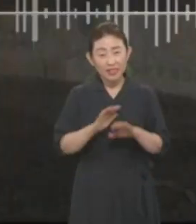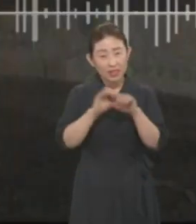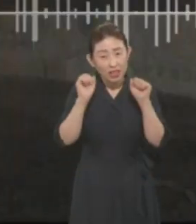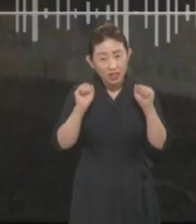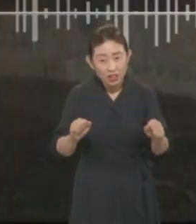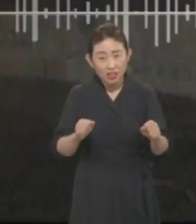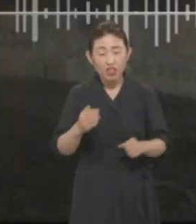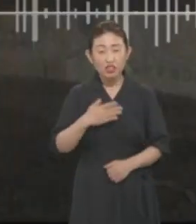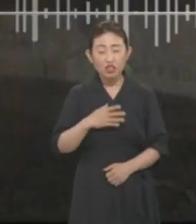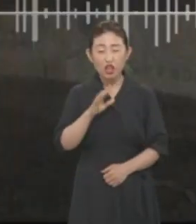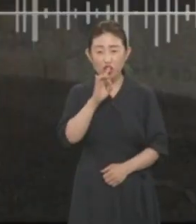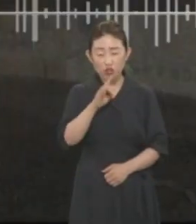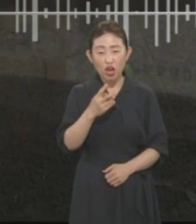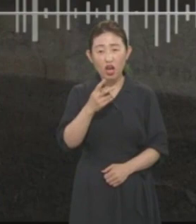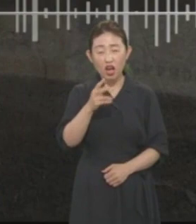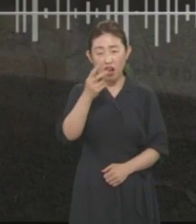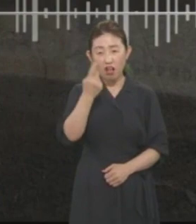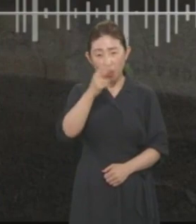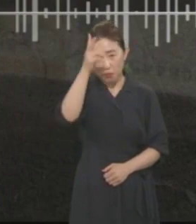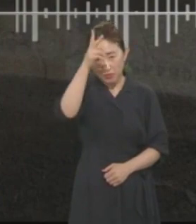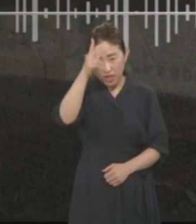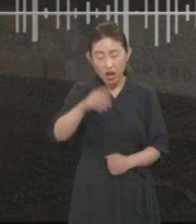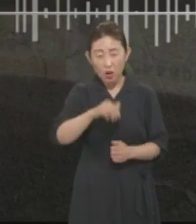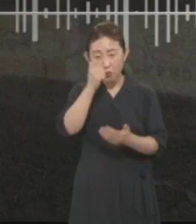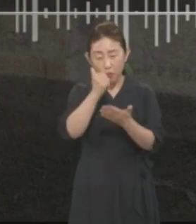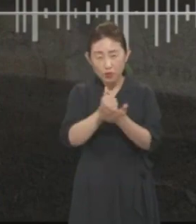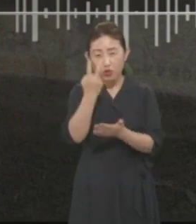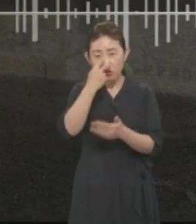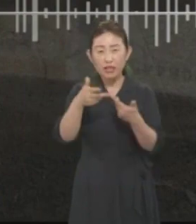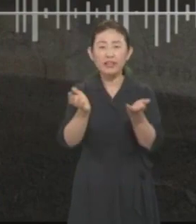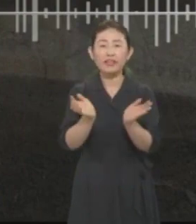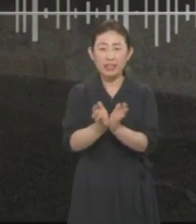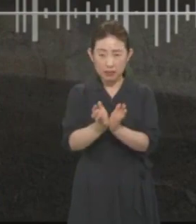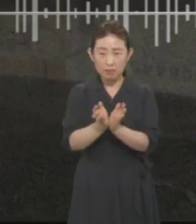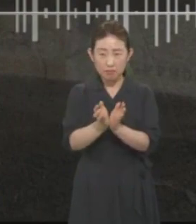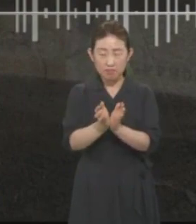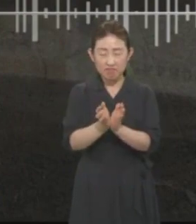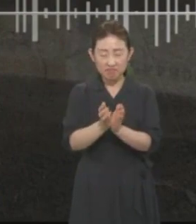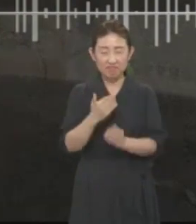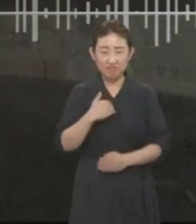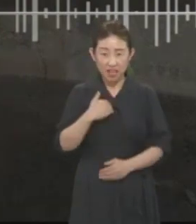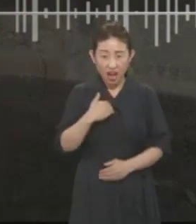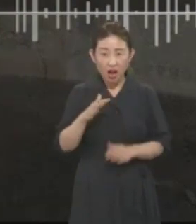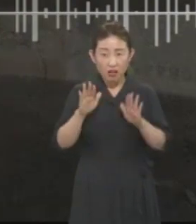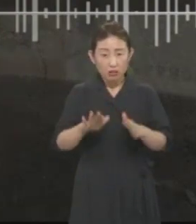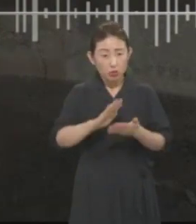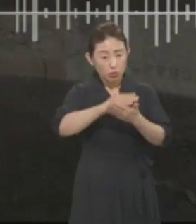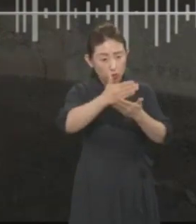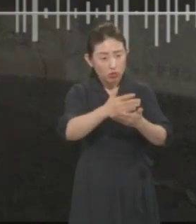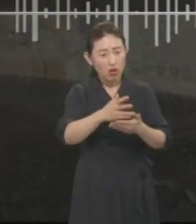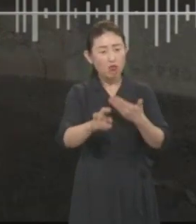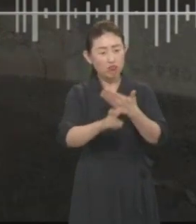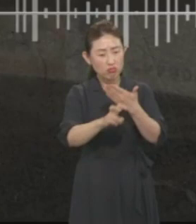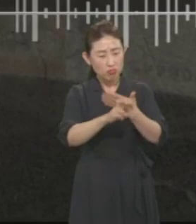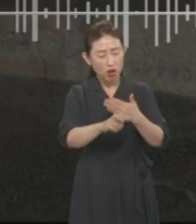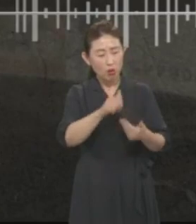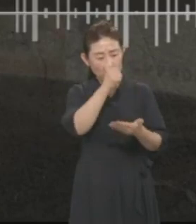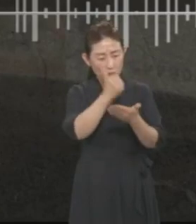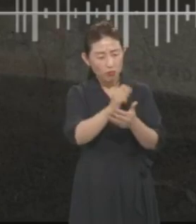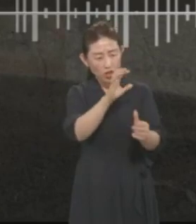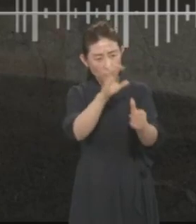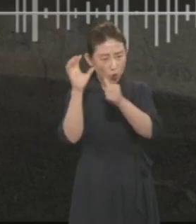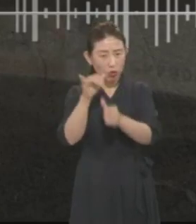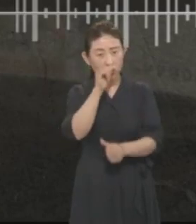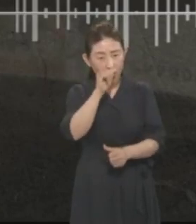안녕하십니까. 저는 서울중앙지검 금융기업범죄수사팀의 수사관입니다. 김영희의 총장이 대포통장으로 개설이 되어